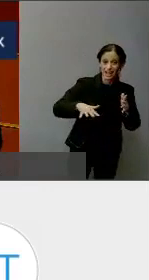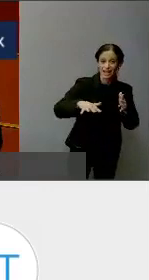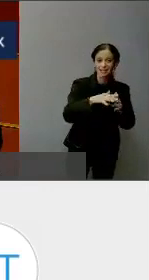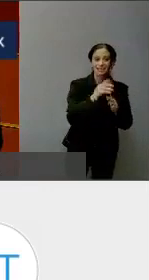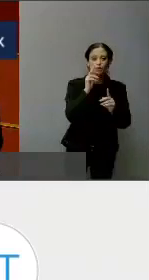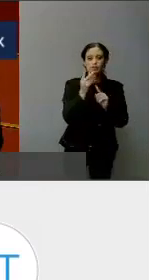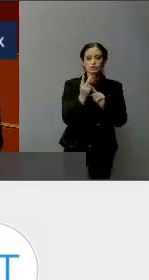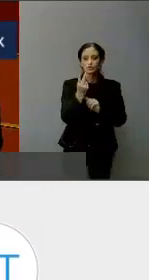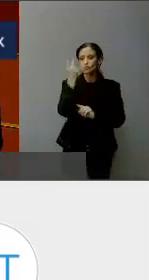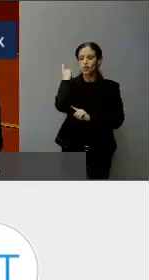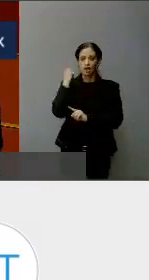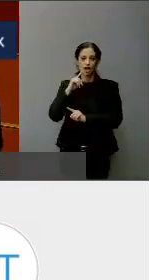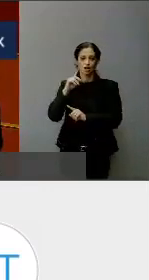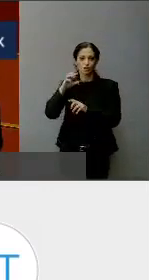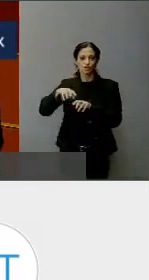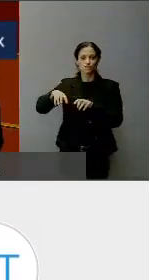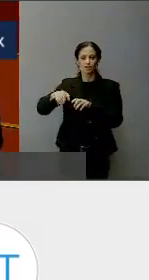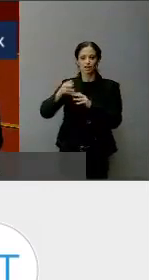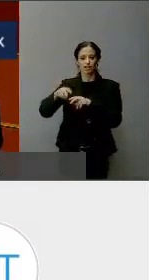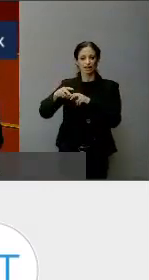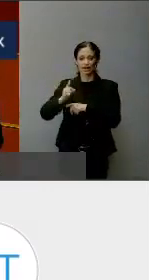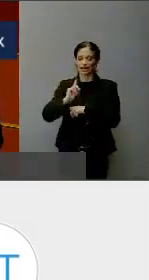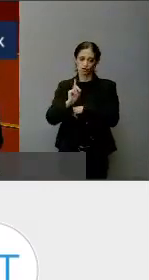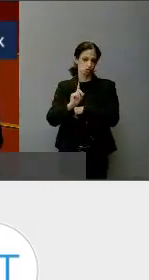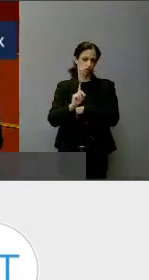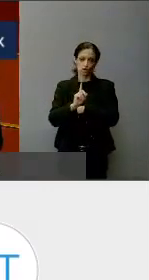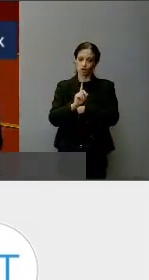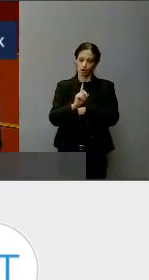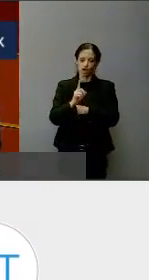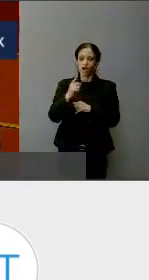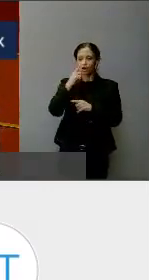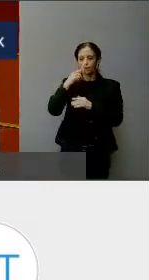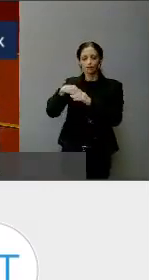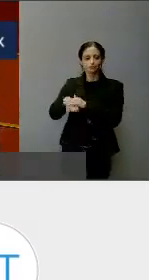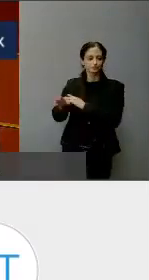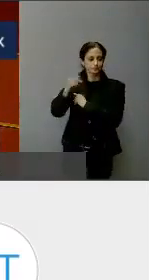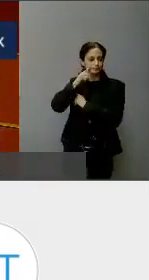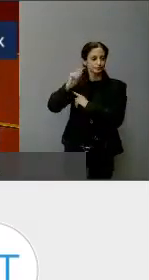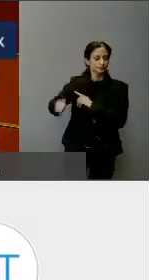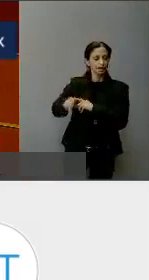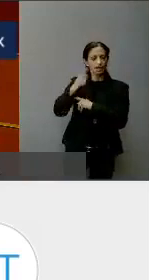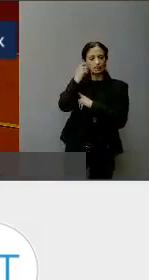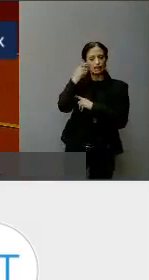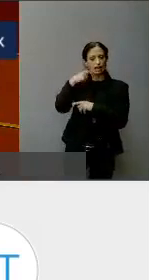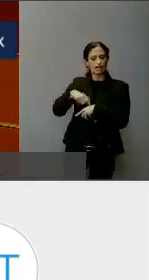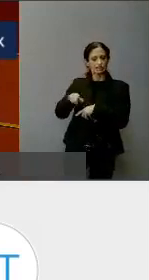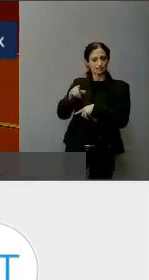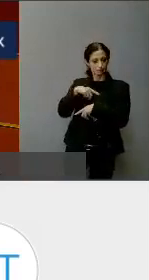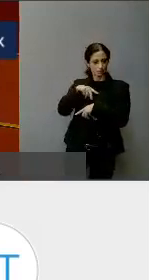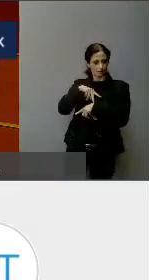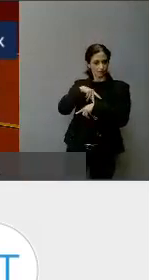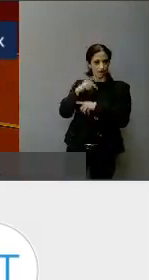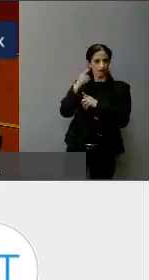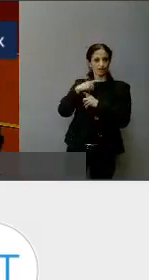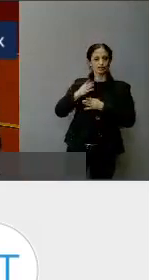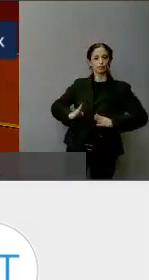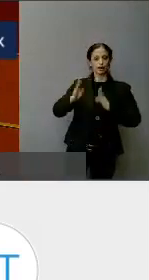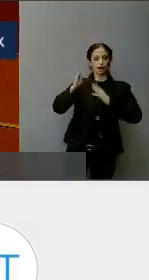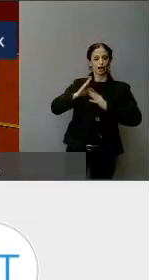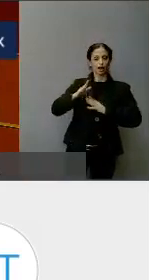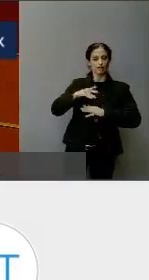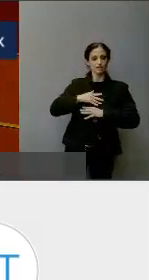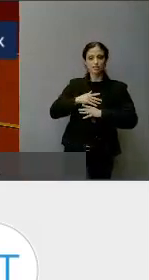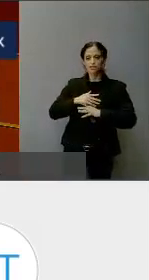alle villette in aree agricole all'indulgenza all'interesse dei palazzinari tutto il mondo tutto il mondo ha